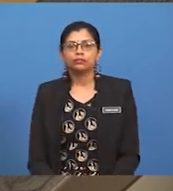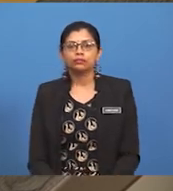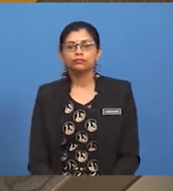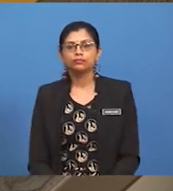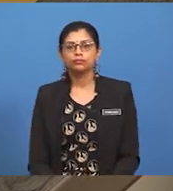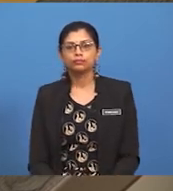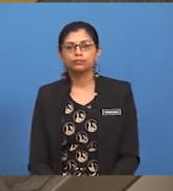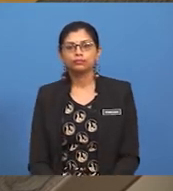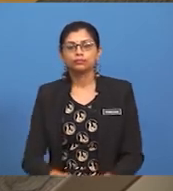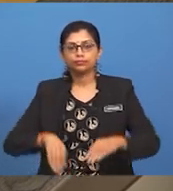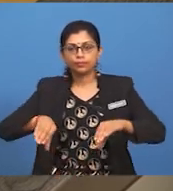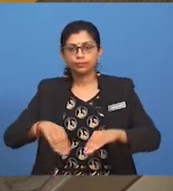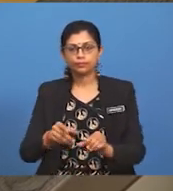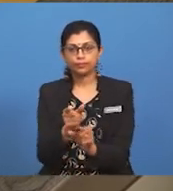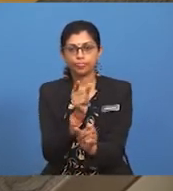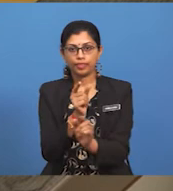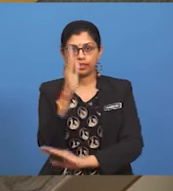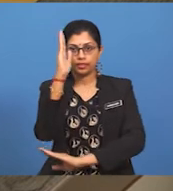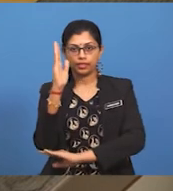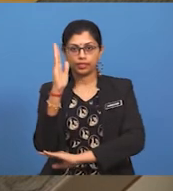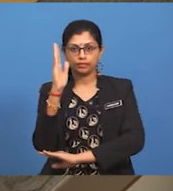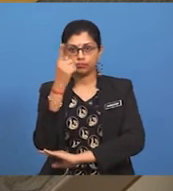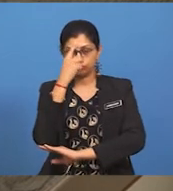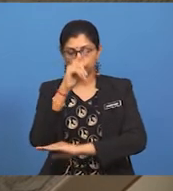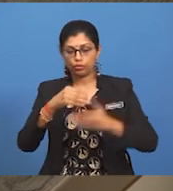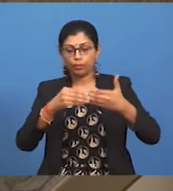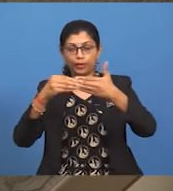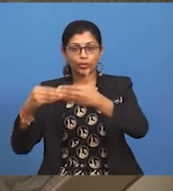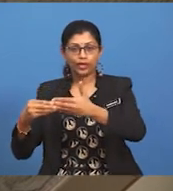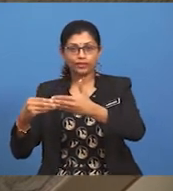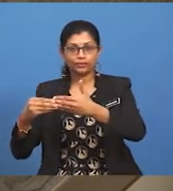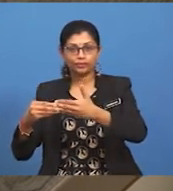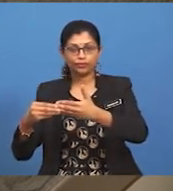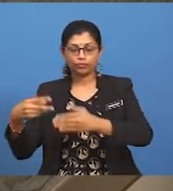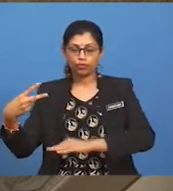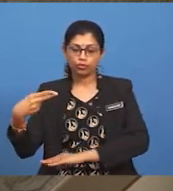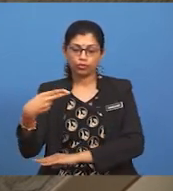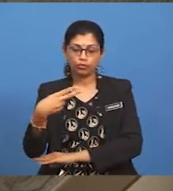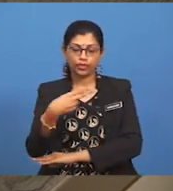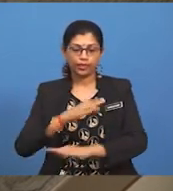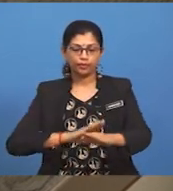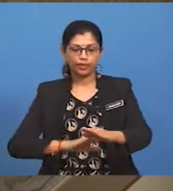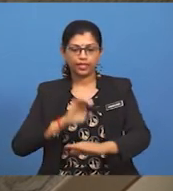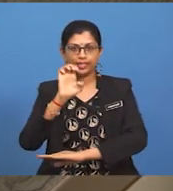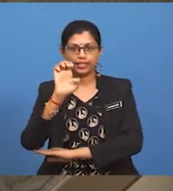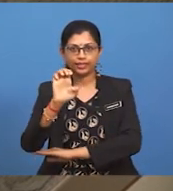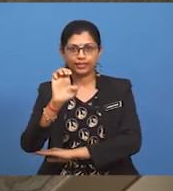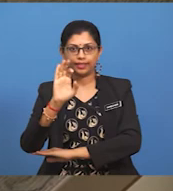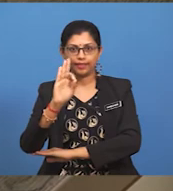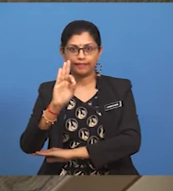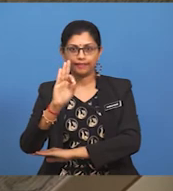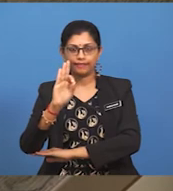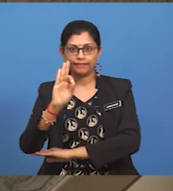Buat garisan tegak sebagai panduan. Gunting pada E,